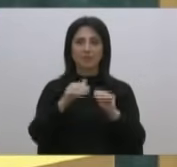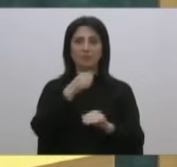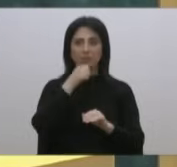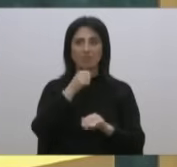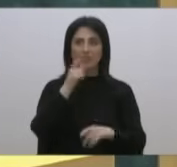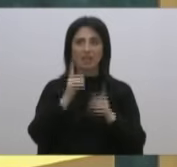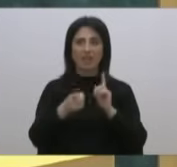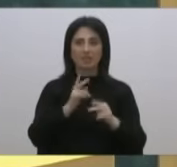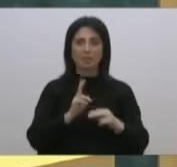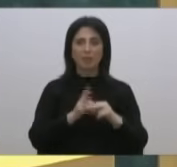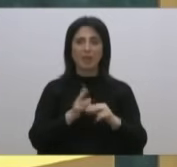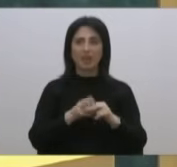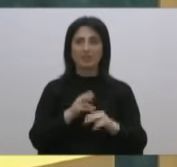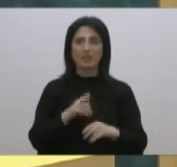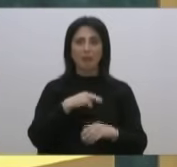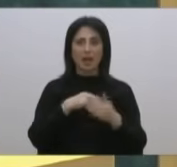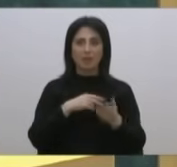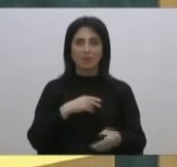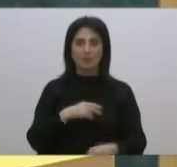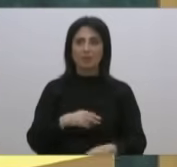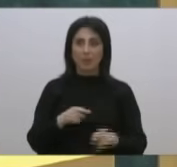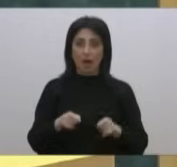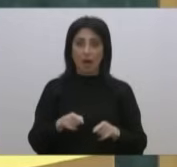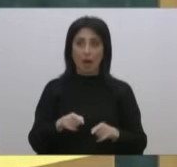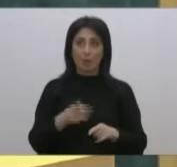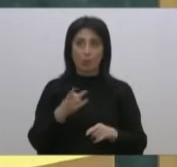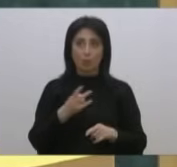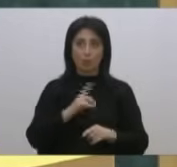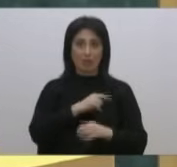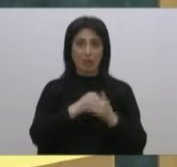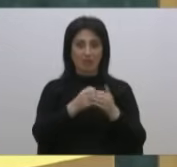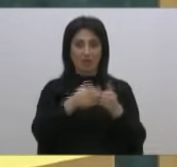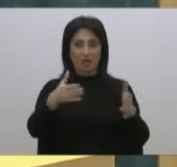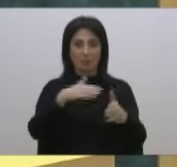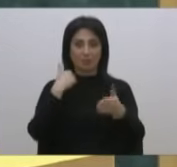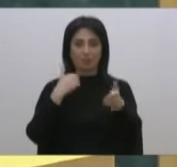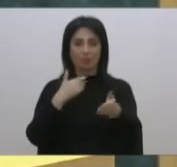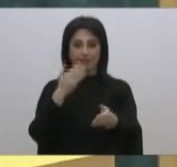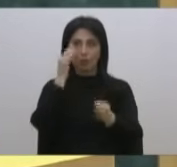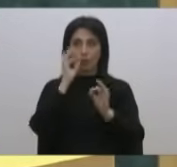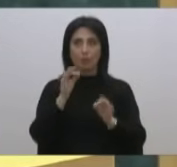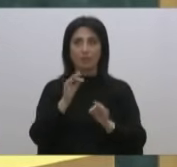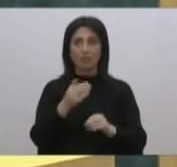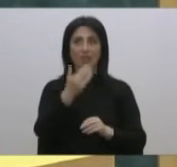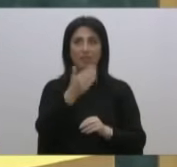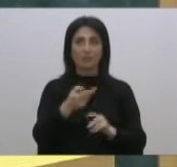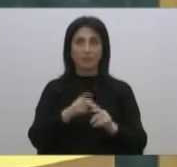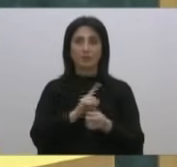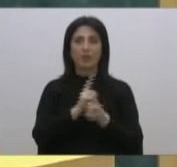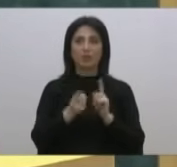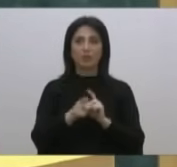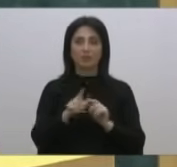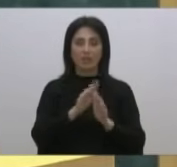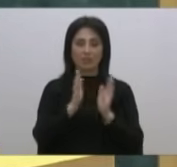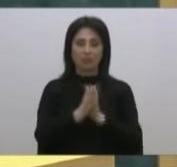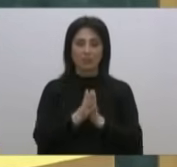media zeta, realuri, berketebi, parlamenti. Da, ambit hoina gazilere bulicavit, tkueni logikit. Tkueni mis magiura